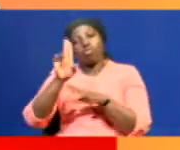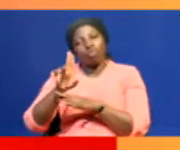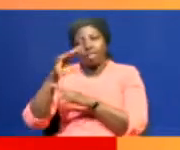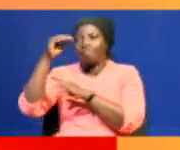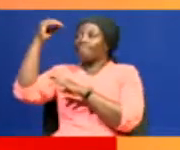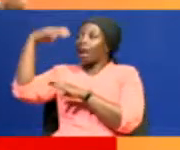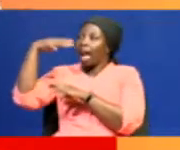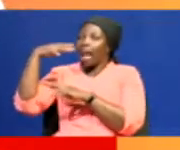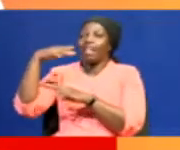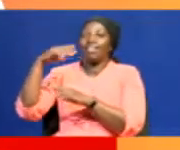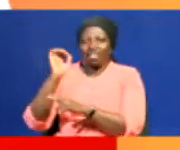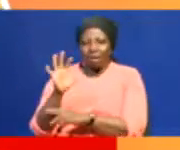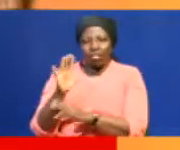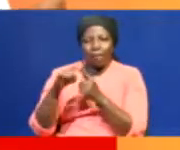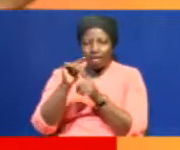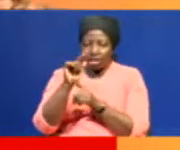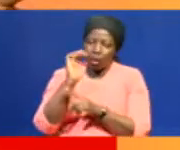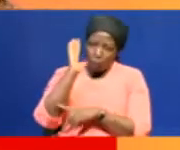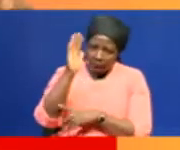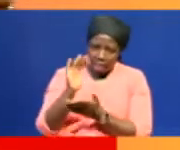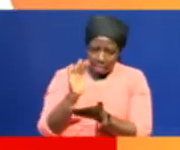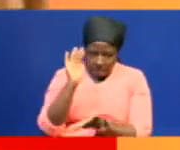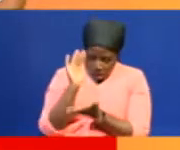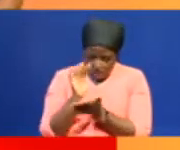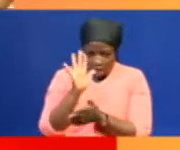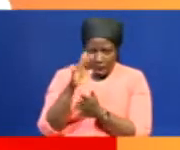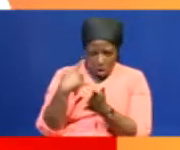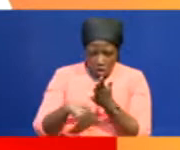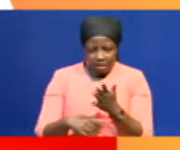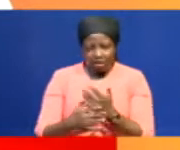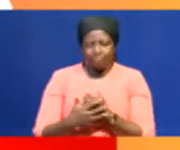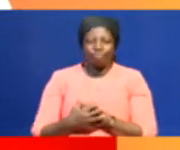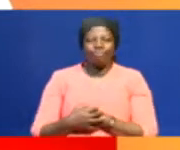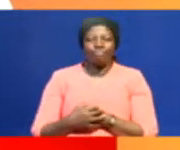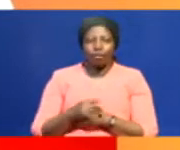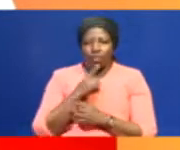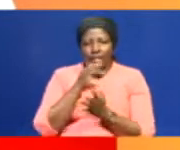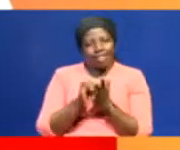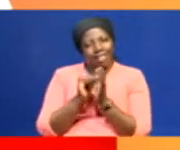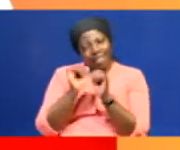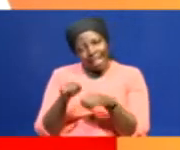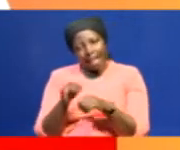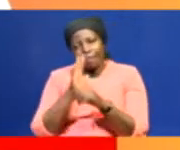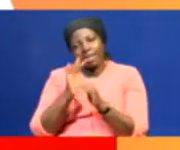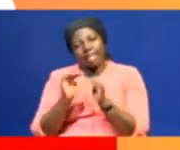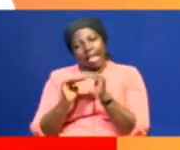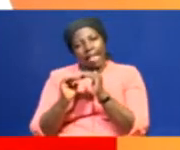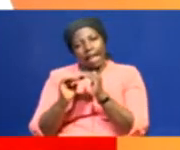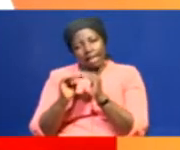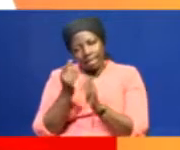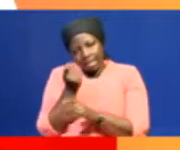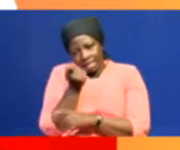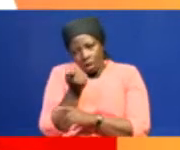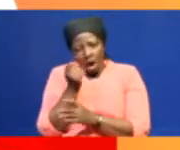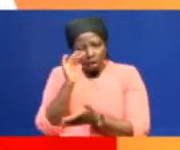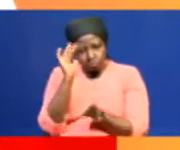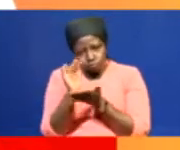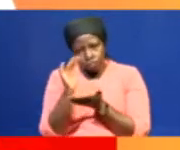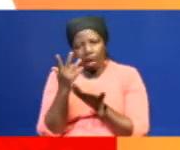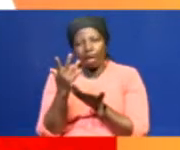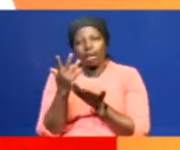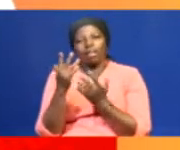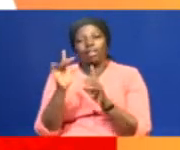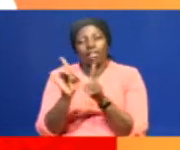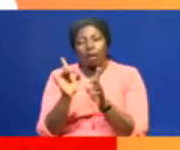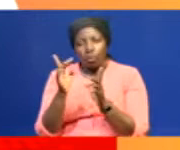nyinyi tutapunguzia charging system zenu, zitakuwa zina cost hivi, ndo at least ikue chini kidogo. Na pia tumeangalia statistics,